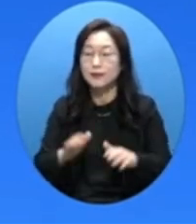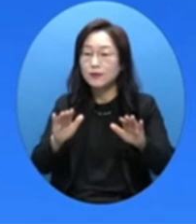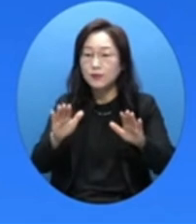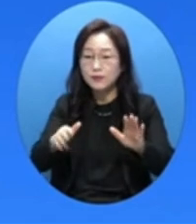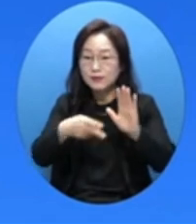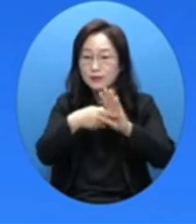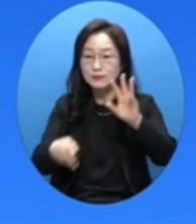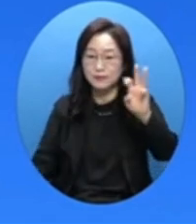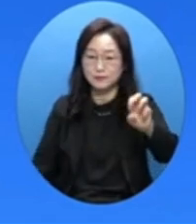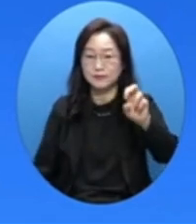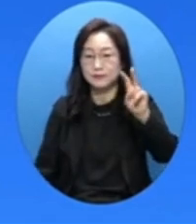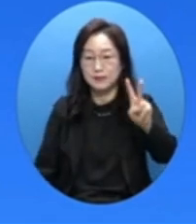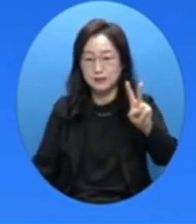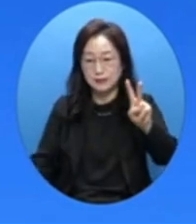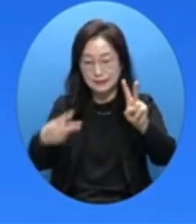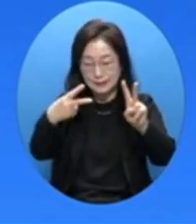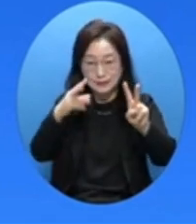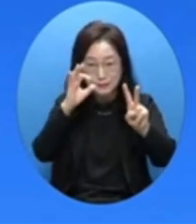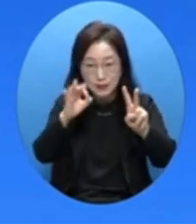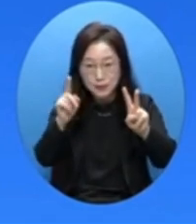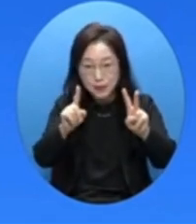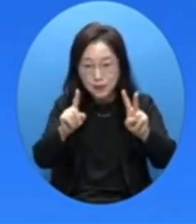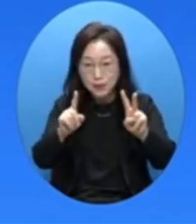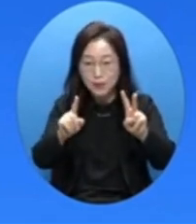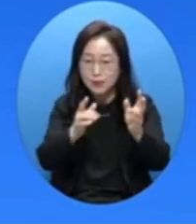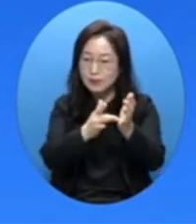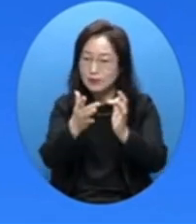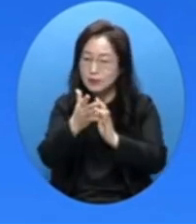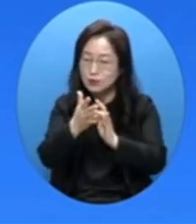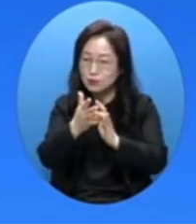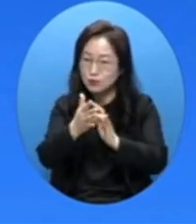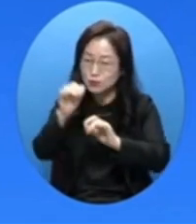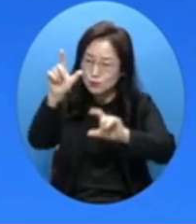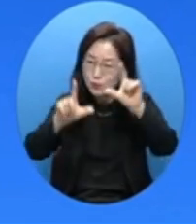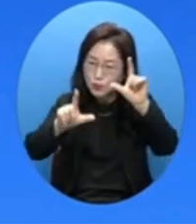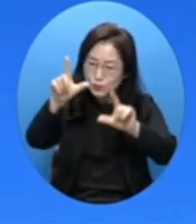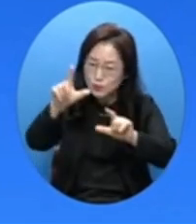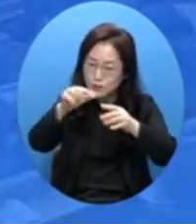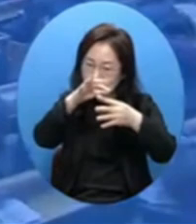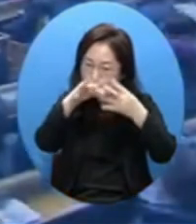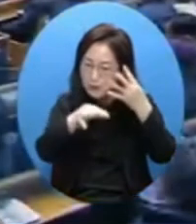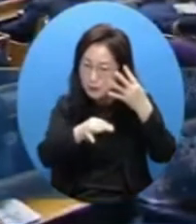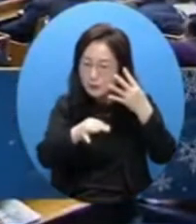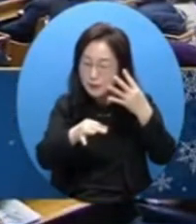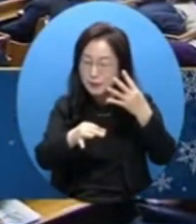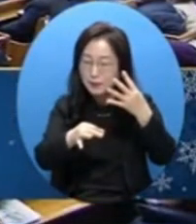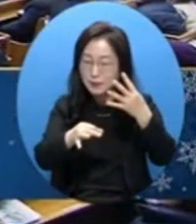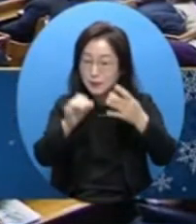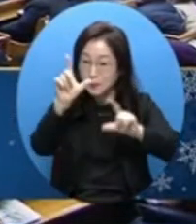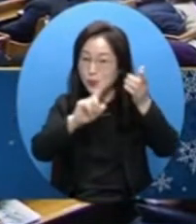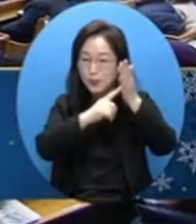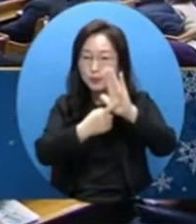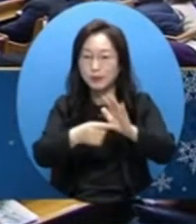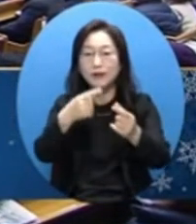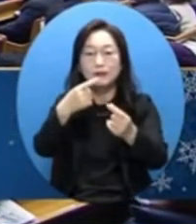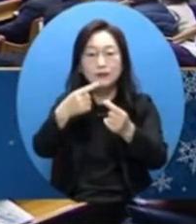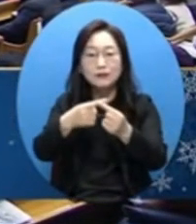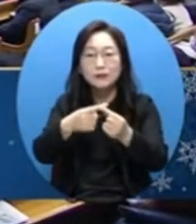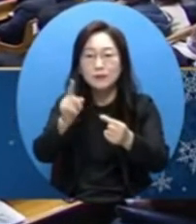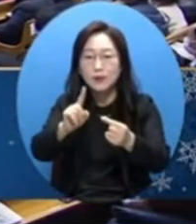이사야 32장 2절에 보면 우리가 오신 예수님의 모습을 네 가지로 표현하고 있습니다. 첫째로 예수님은